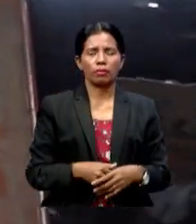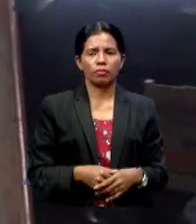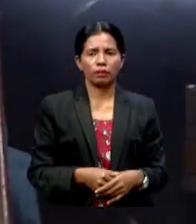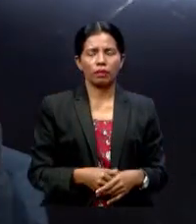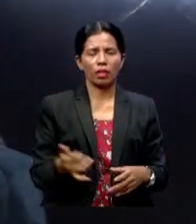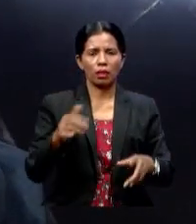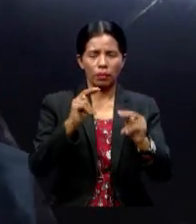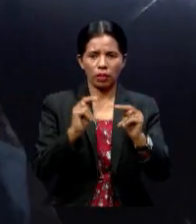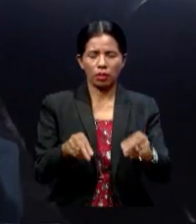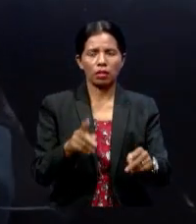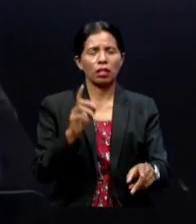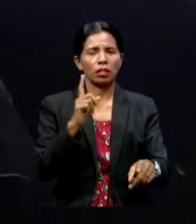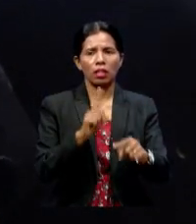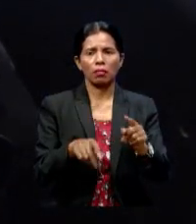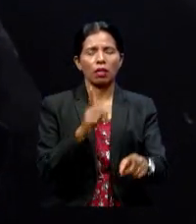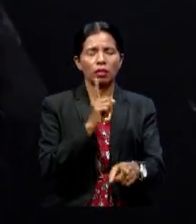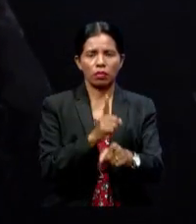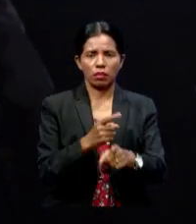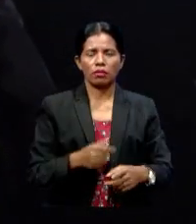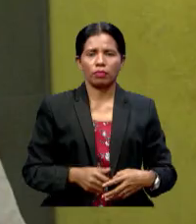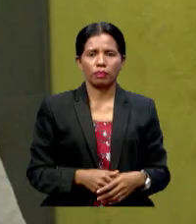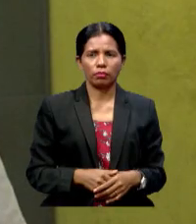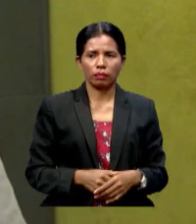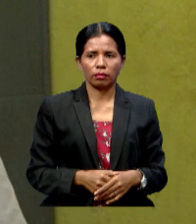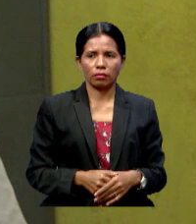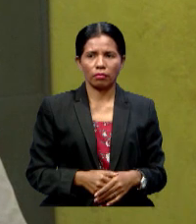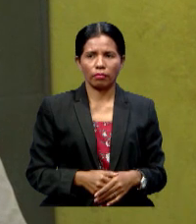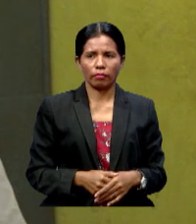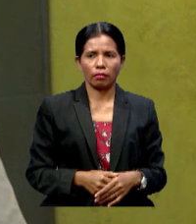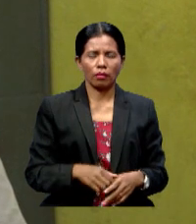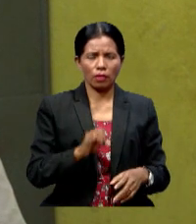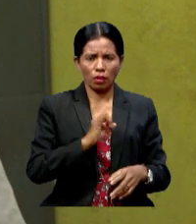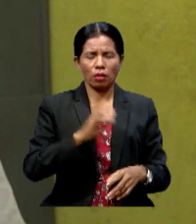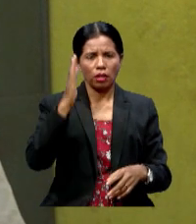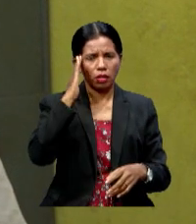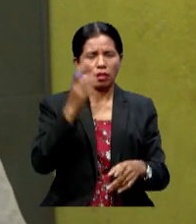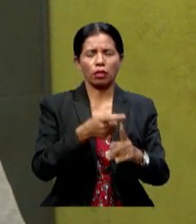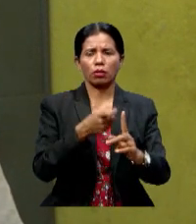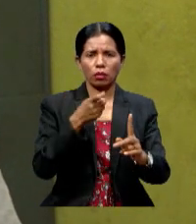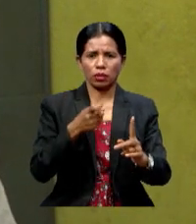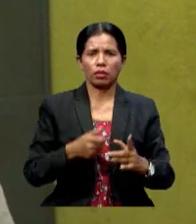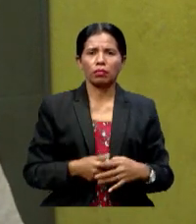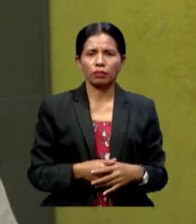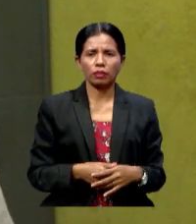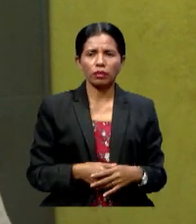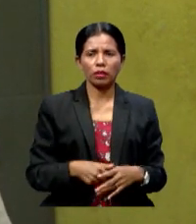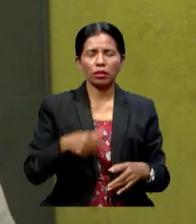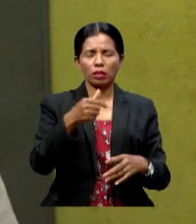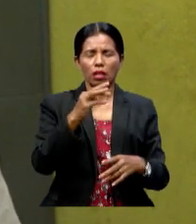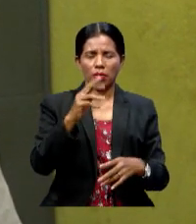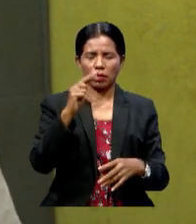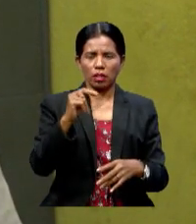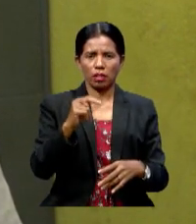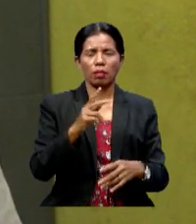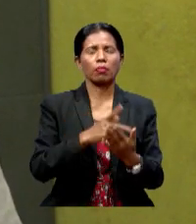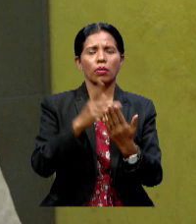Tira nem precisa ali do fogo, também critério até essa, né? Então, nós, através desse desempenho programa ali, está